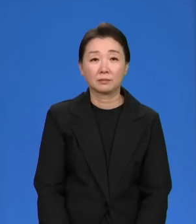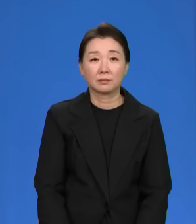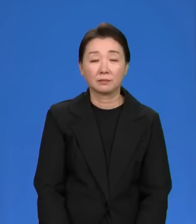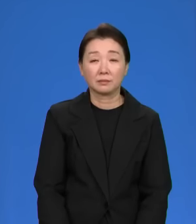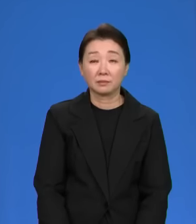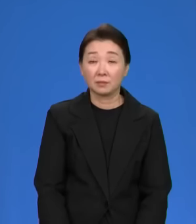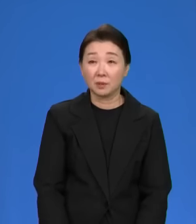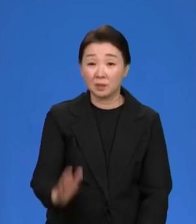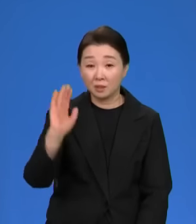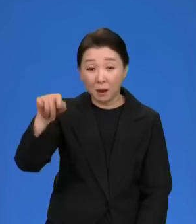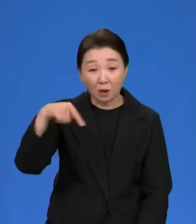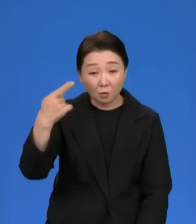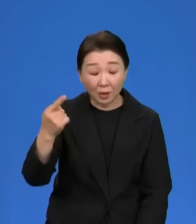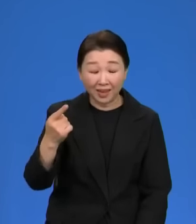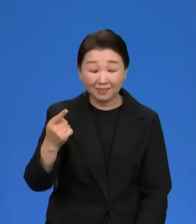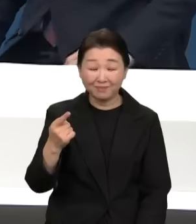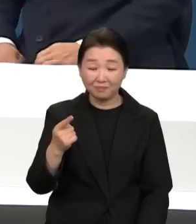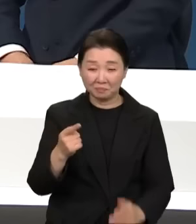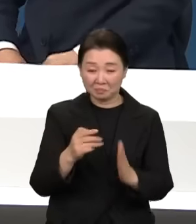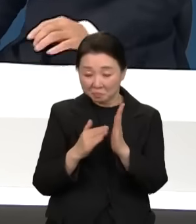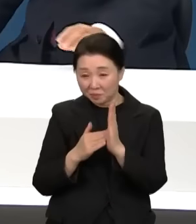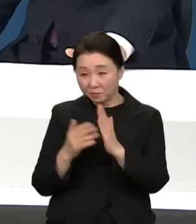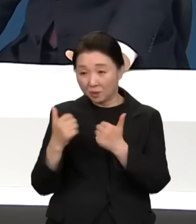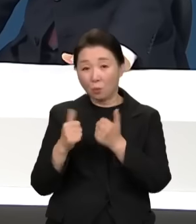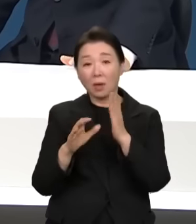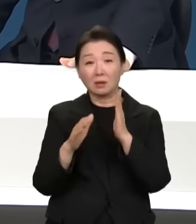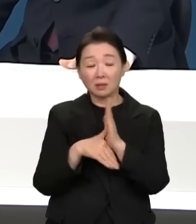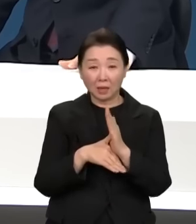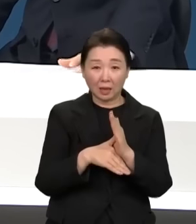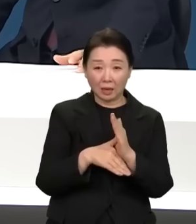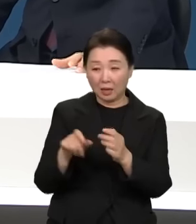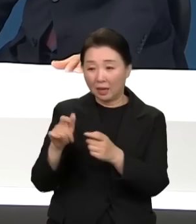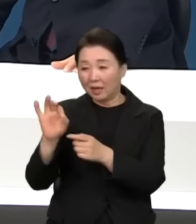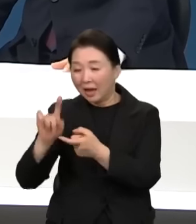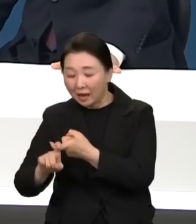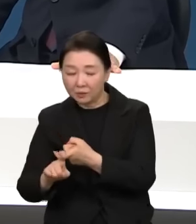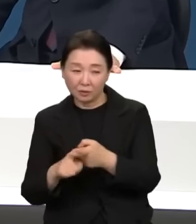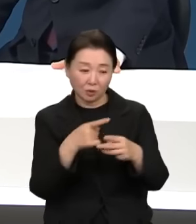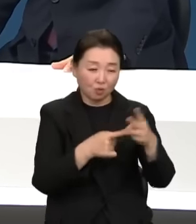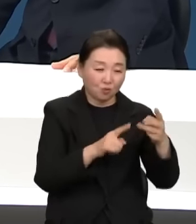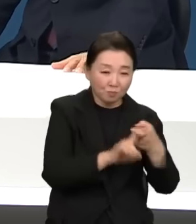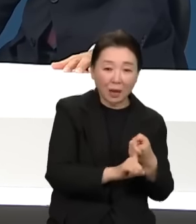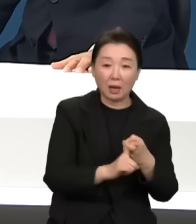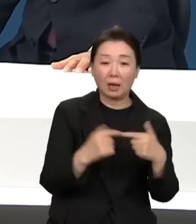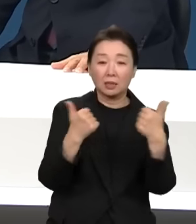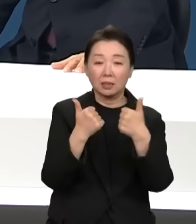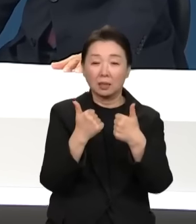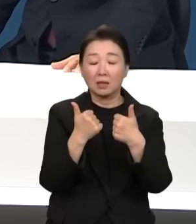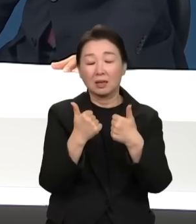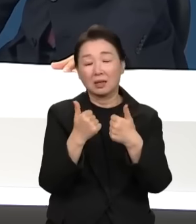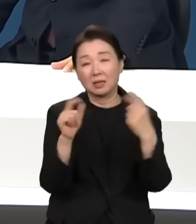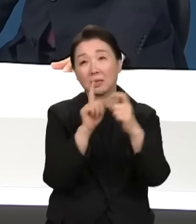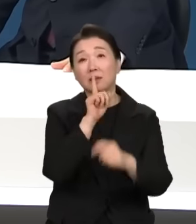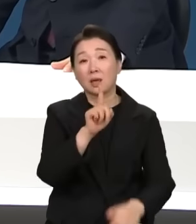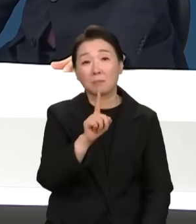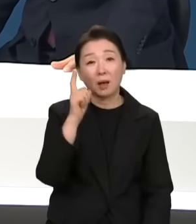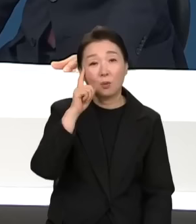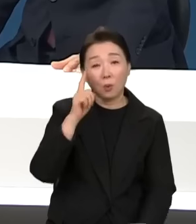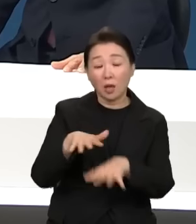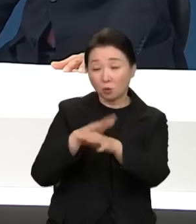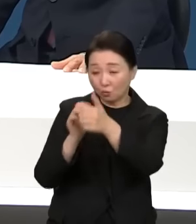네, 이 발언 뒤에 뭐 비공개회에서 뭐 친한계 친윤계 싸움 이어갔다 이런 보도도 있었죠. 그러니까 친윤계에서 뭐 최고위원이 말하는데 조직 부총장이